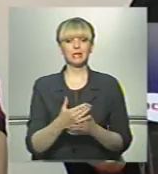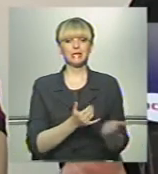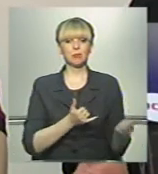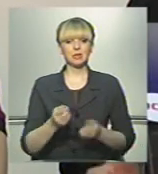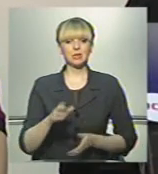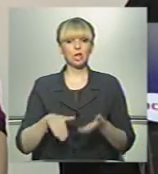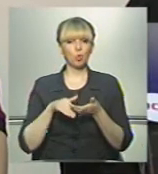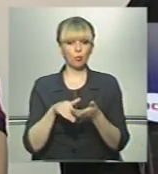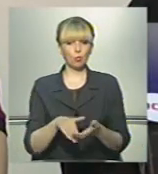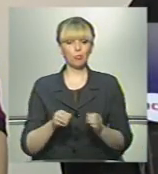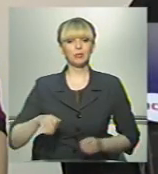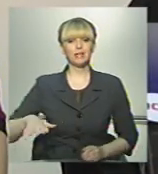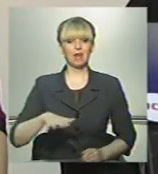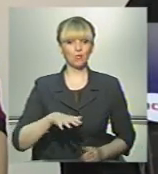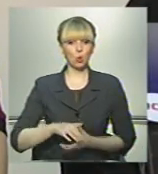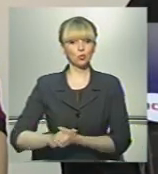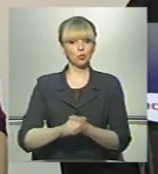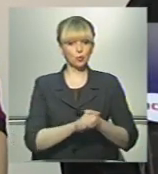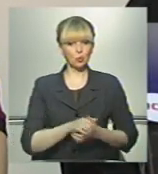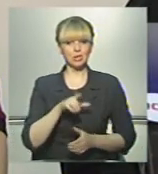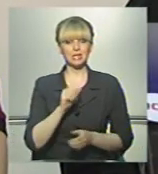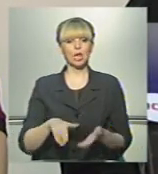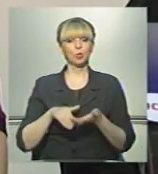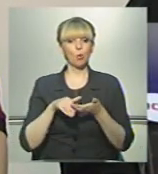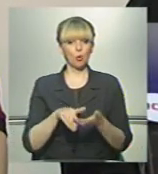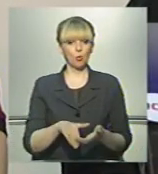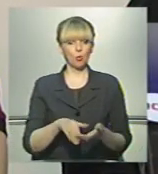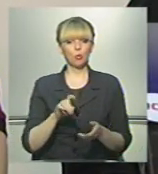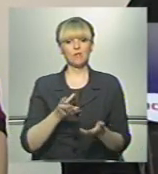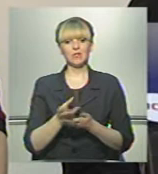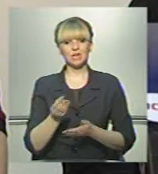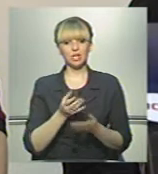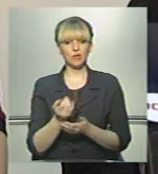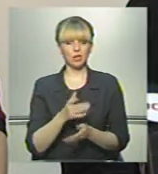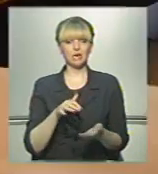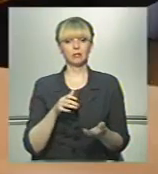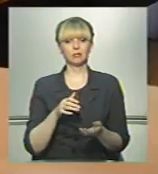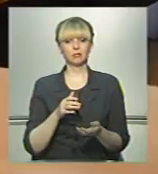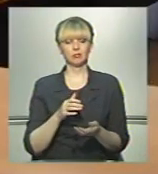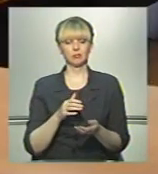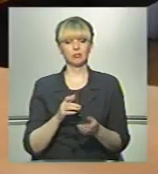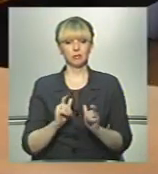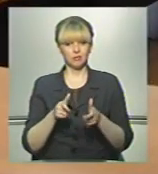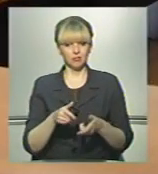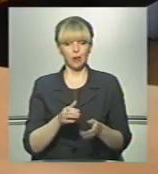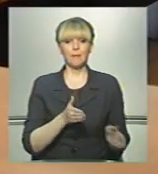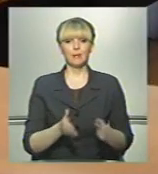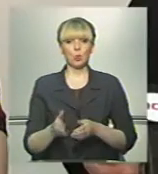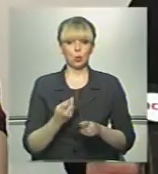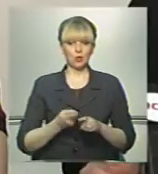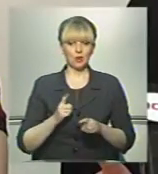за допомогою Євросоюзу, за допомогою того фінансування, яке прийшло. Перш за все, підготування